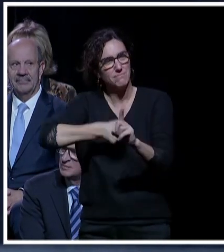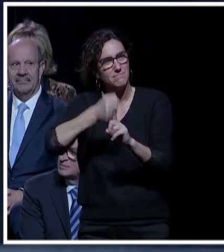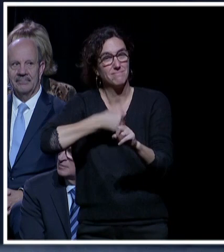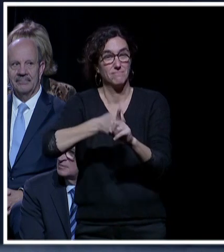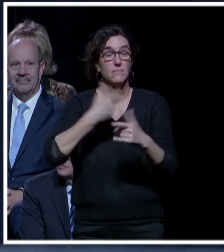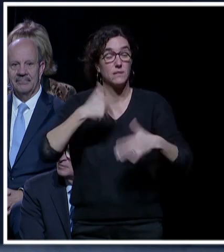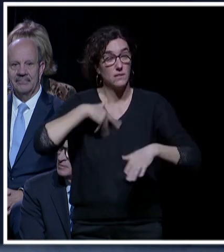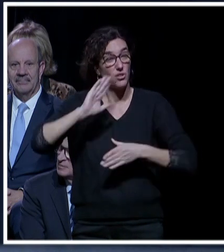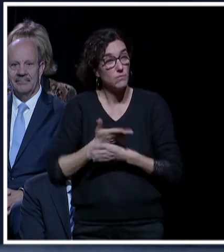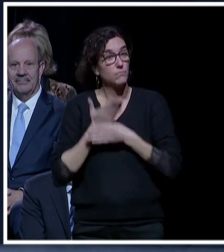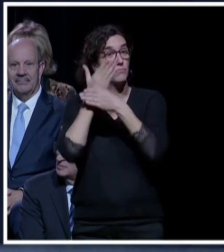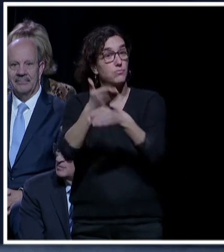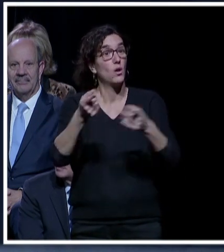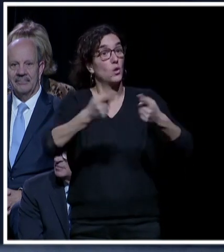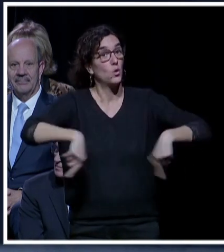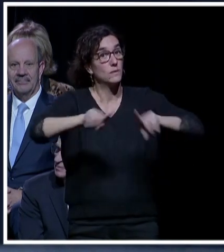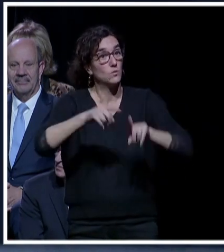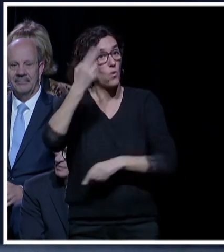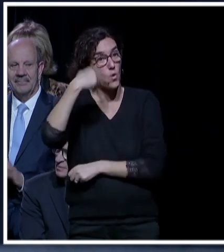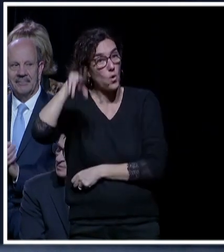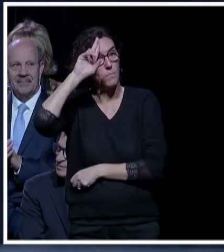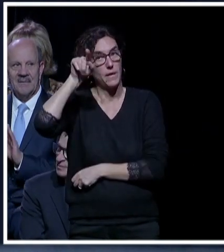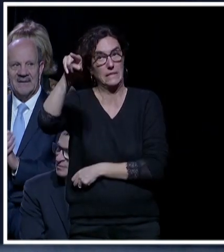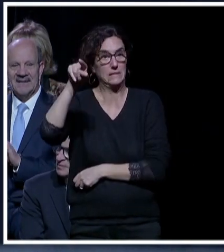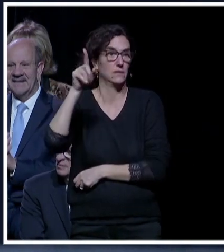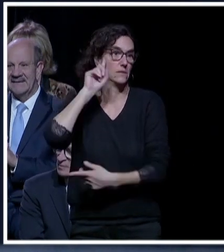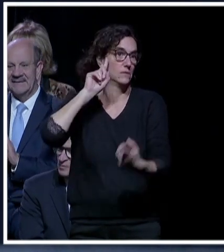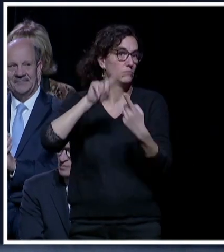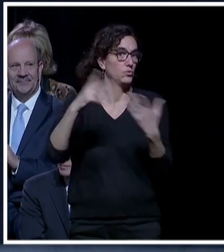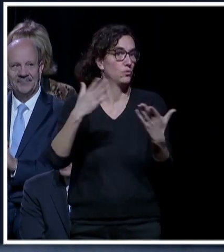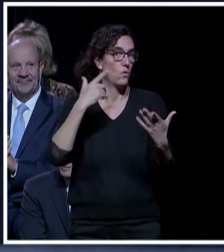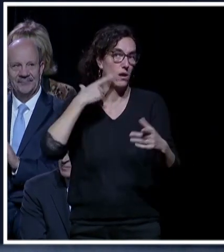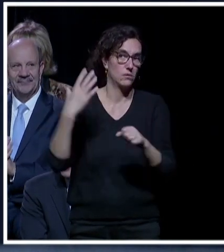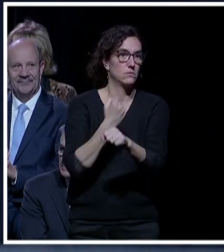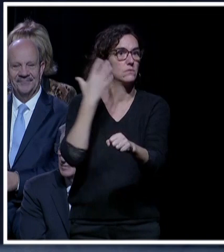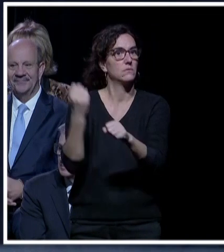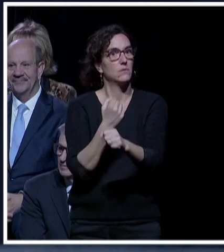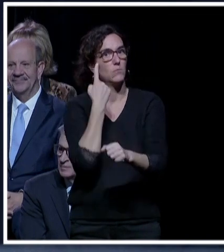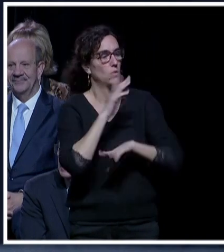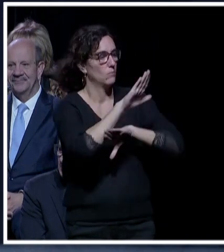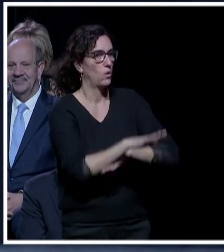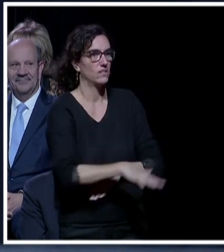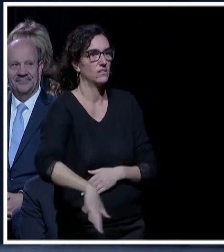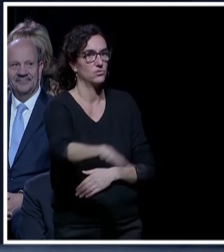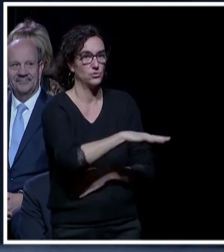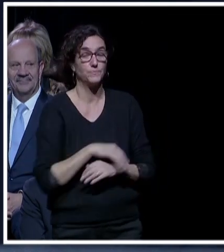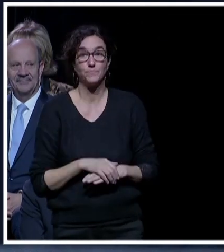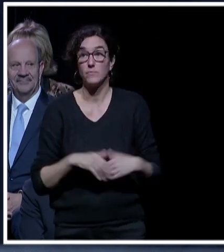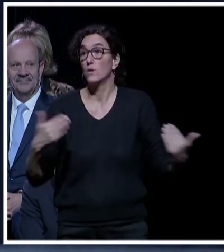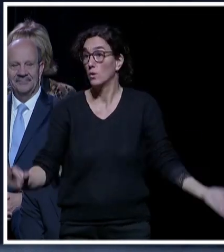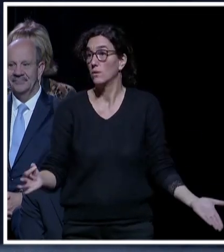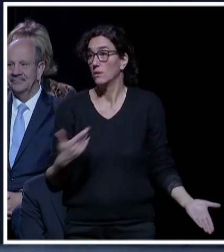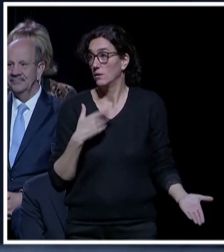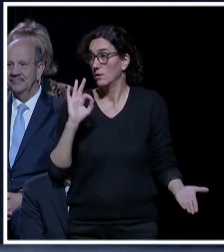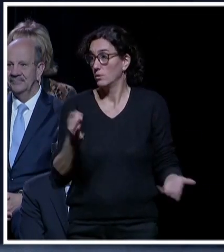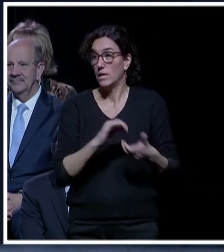jusqu'à la Commission européenne pour obtenir des succès pour nos plantes à parfum. Oui, mes chers amis, ensemble, nous